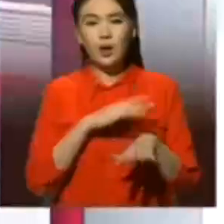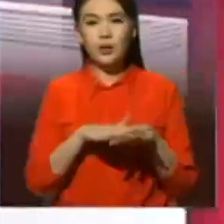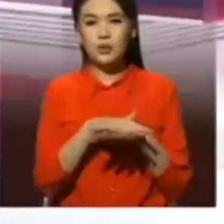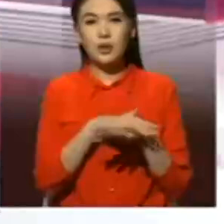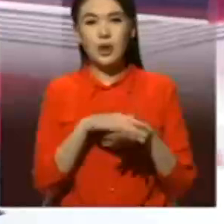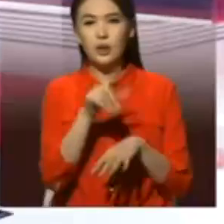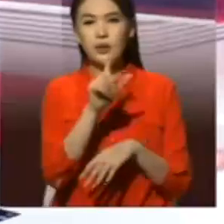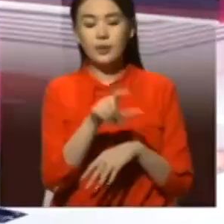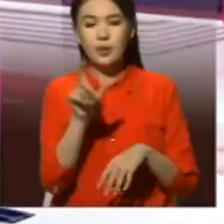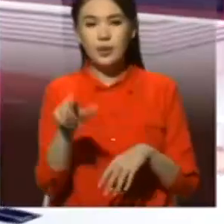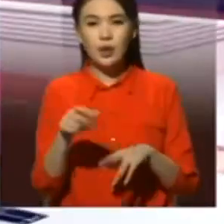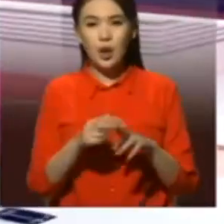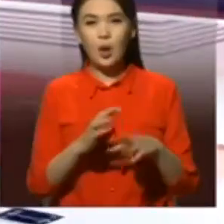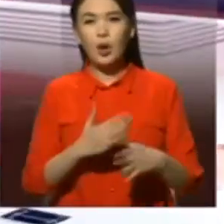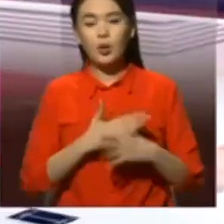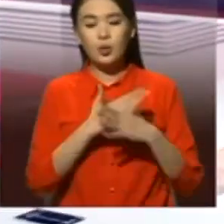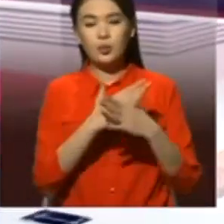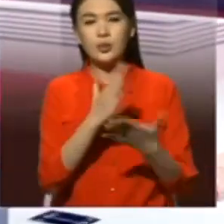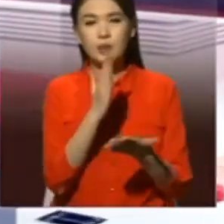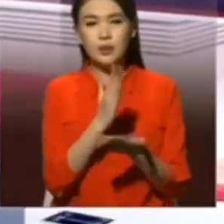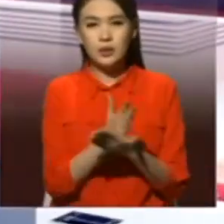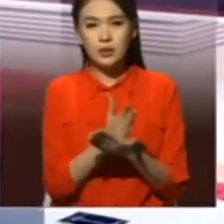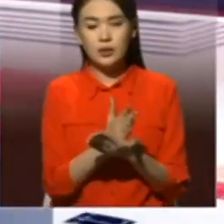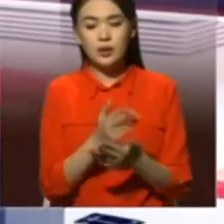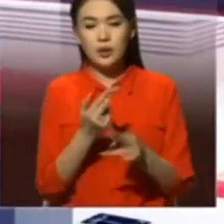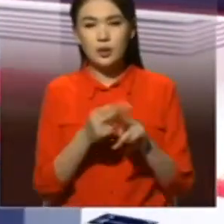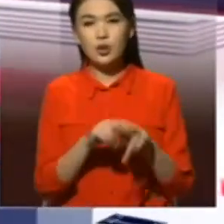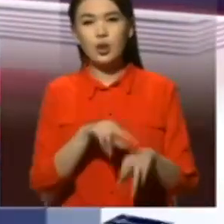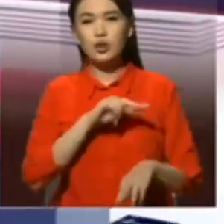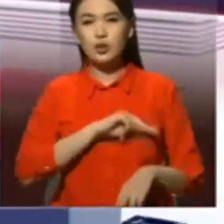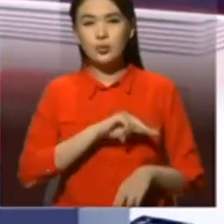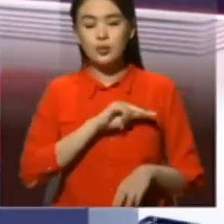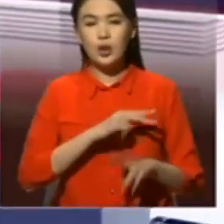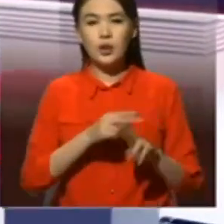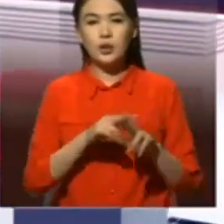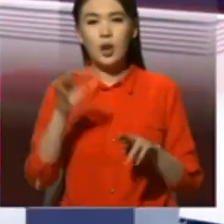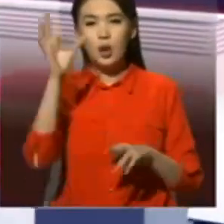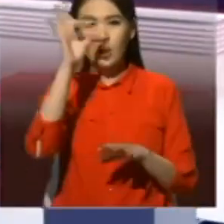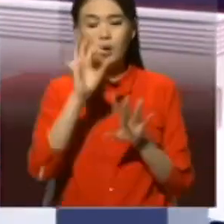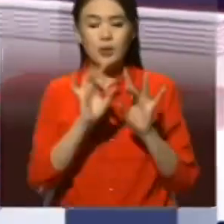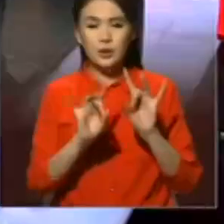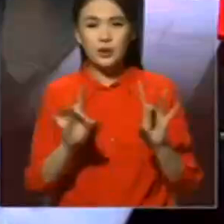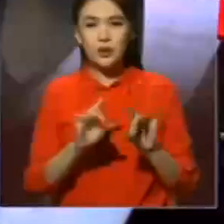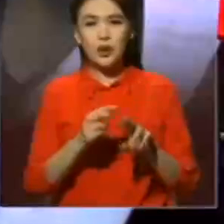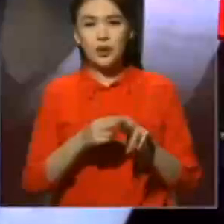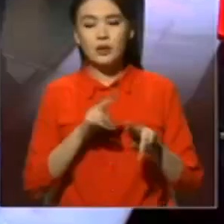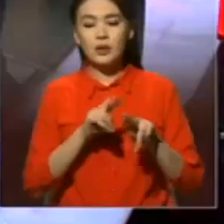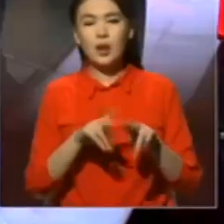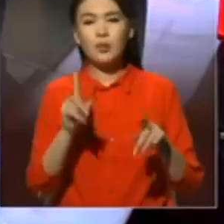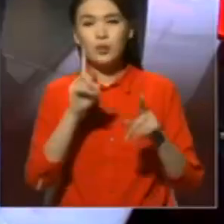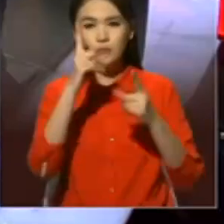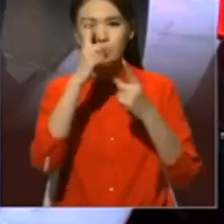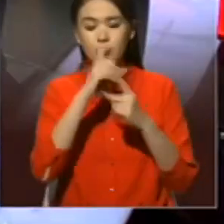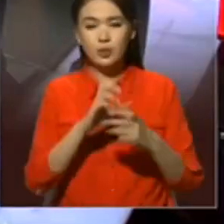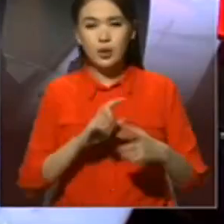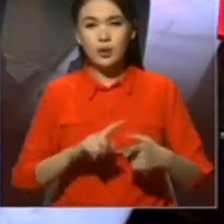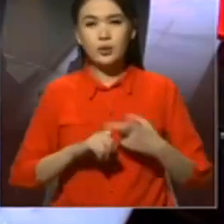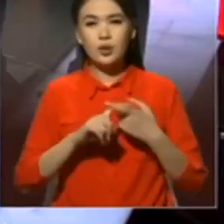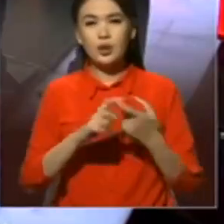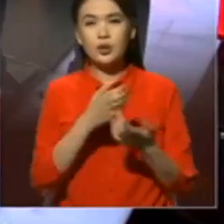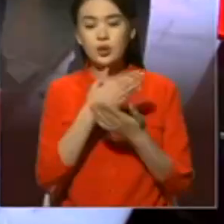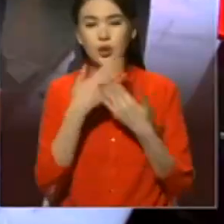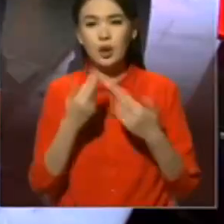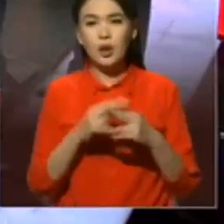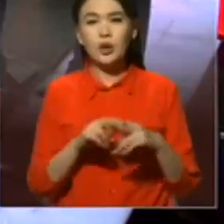азаматтарына көмек көрсетіліпті. Осы жұмыстарды айтып берсеңіздер, неге кеңінен насихатталмайды?